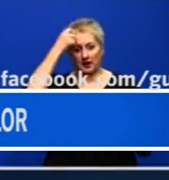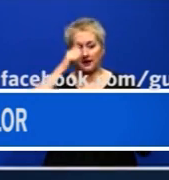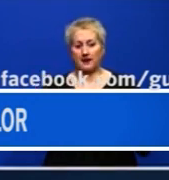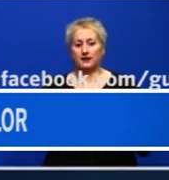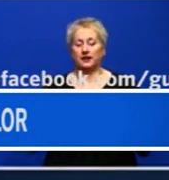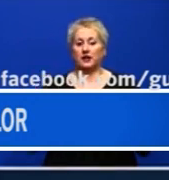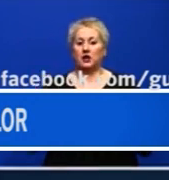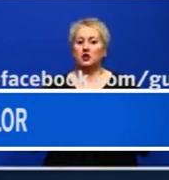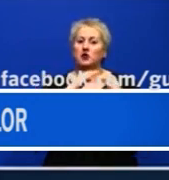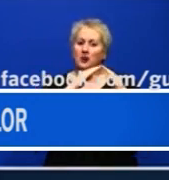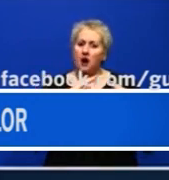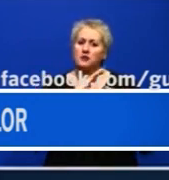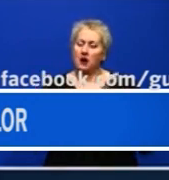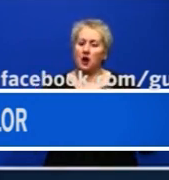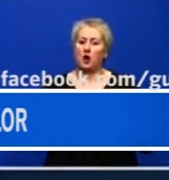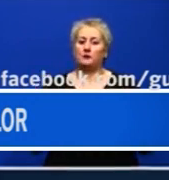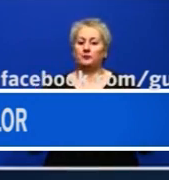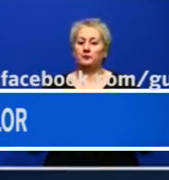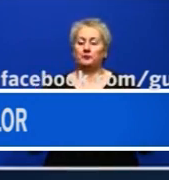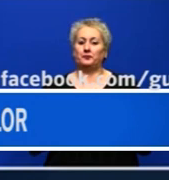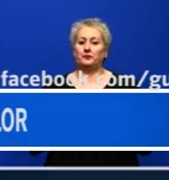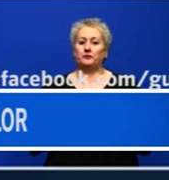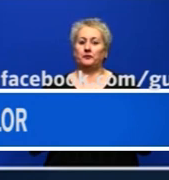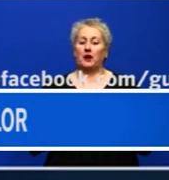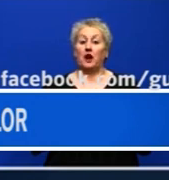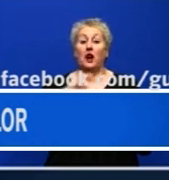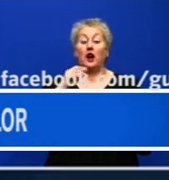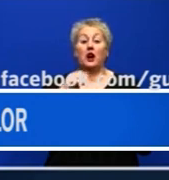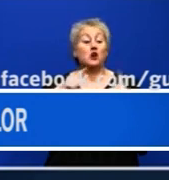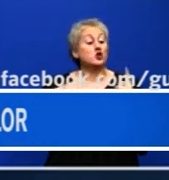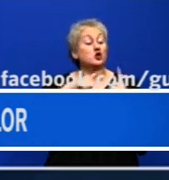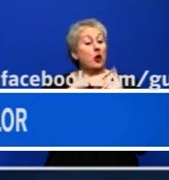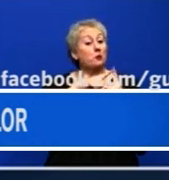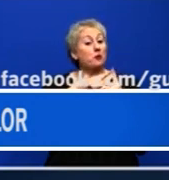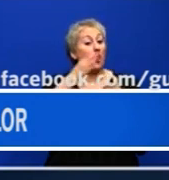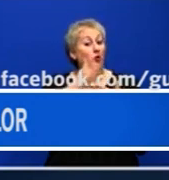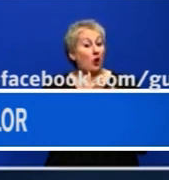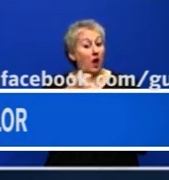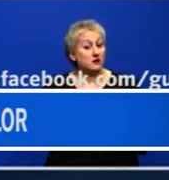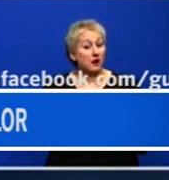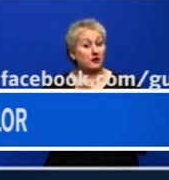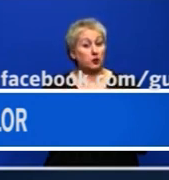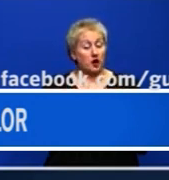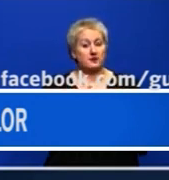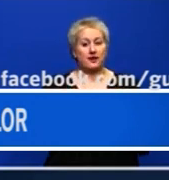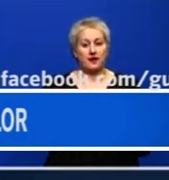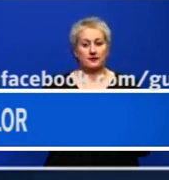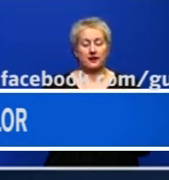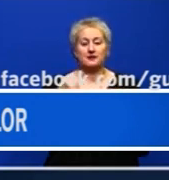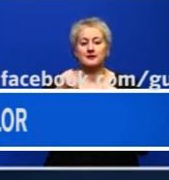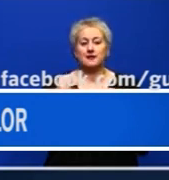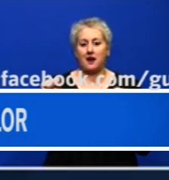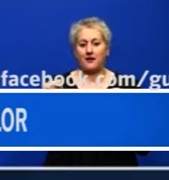bunurilor deținute de aceștia. Scopul acestei ordonanțe de urgență este